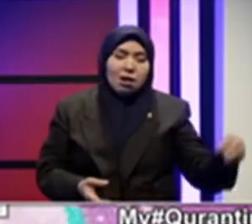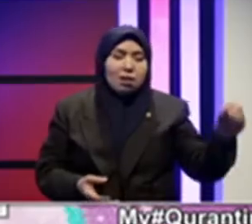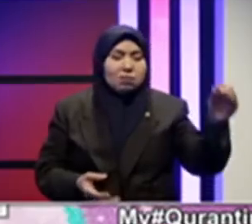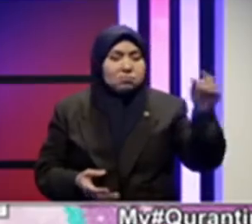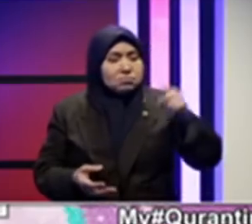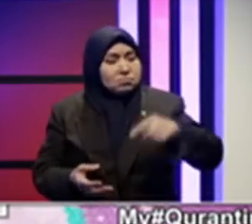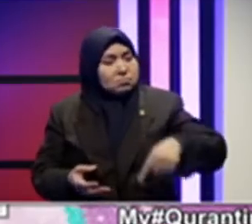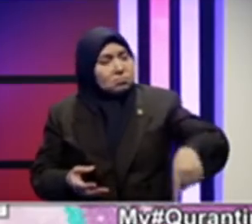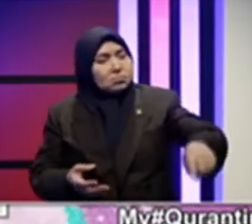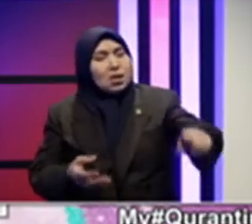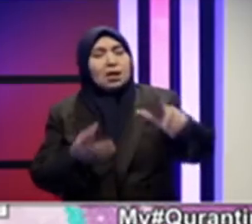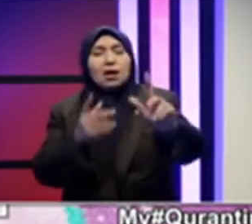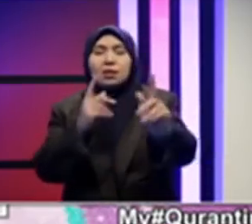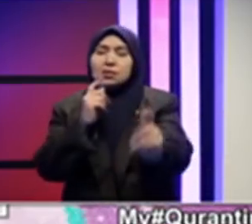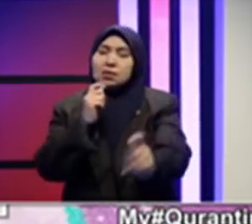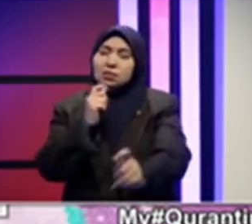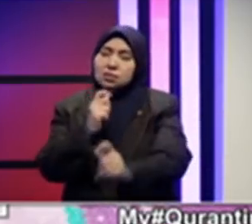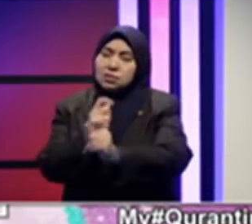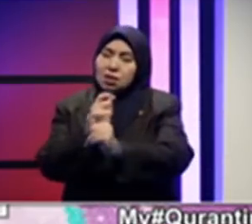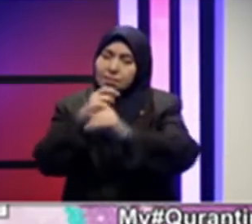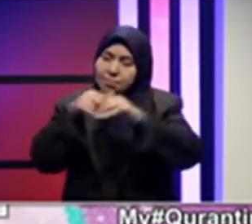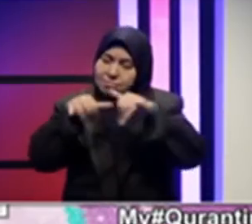وأنتم فيها